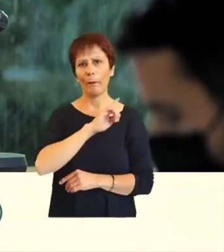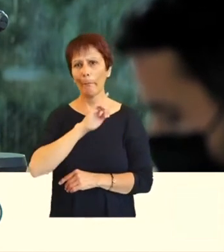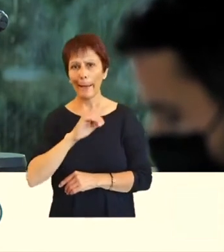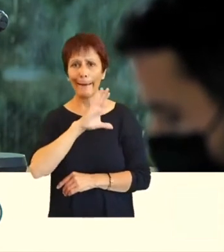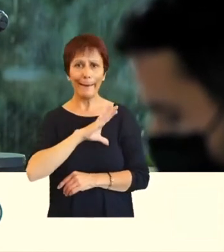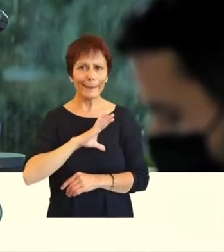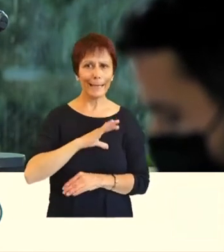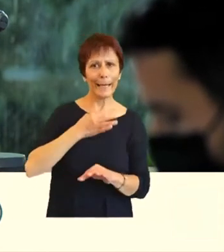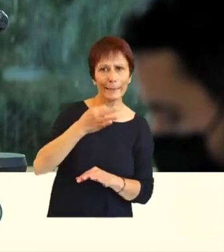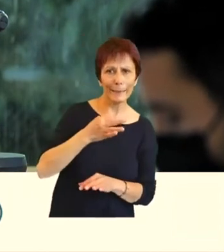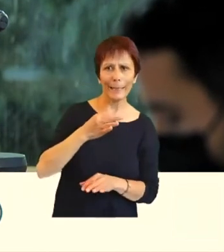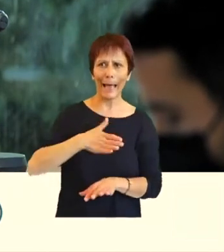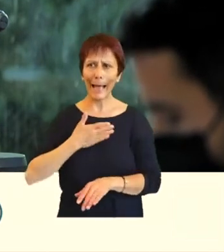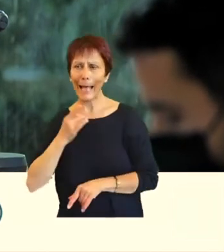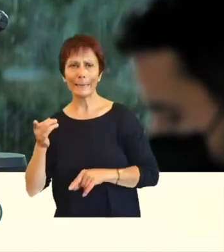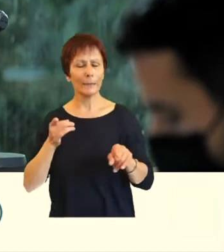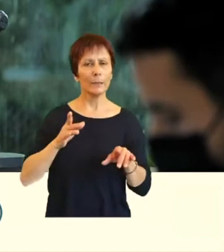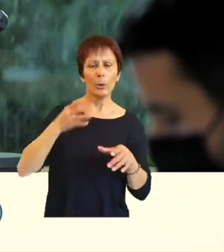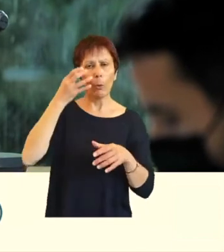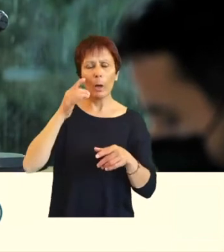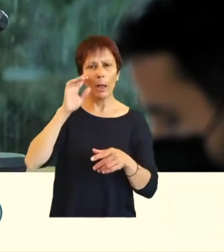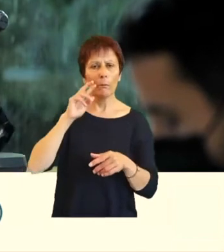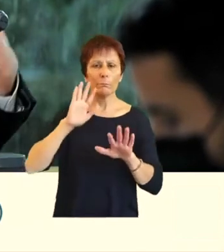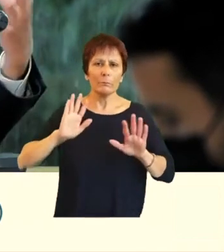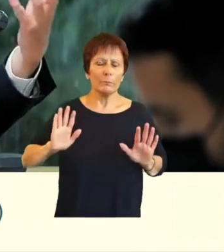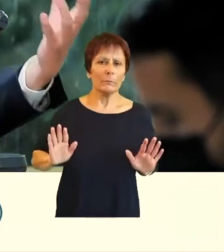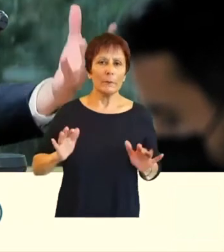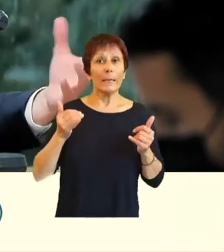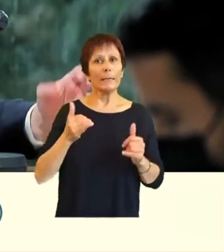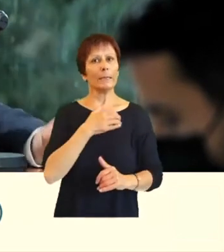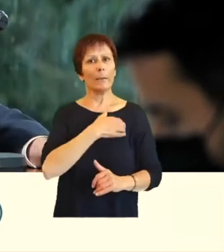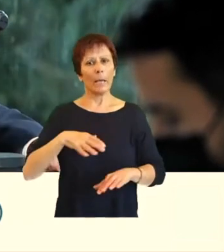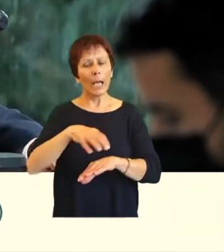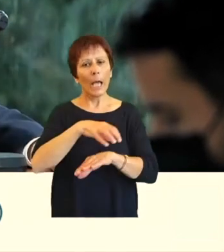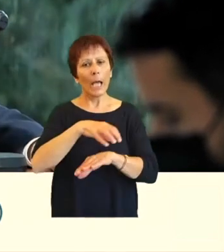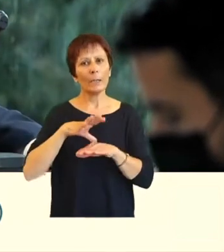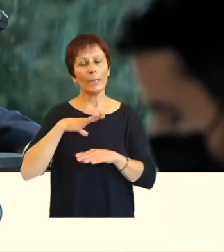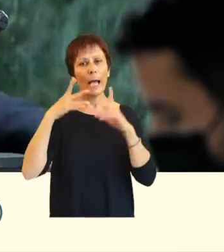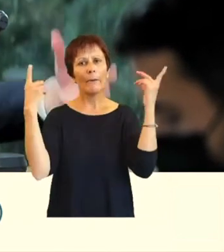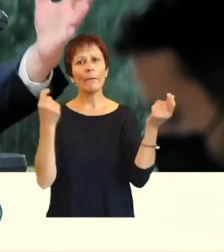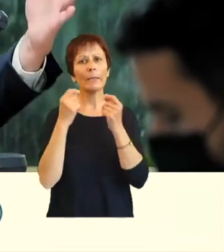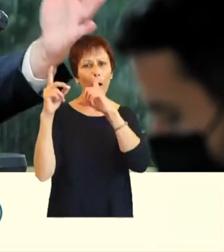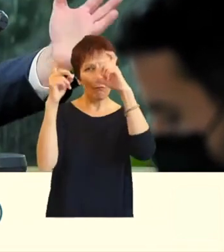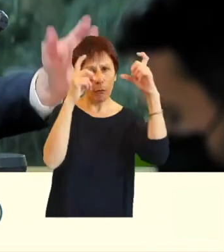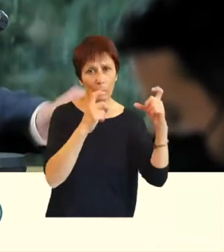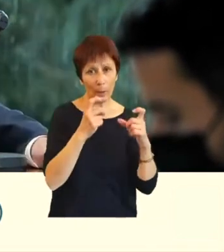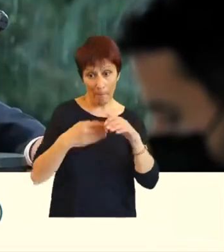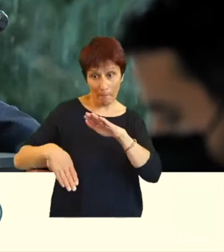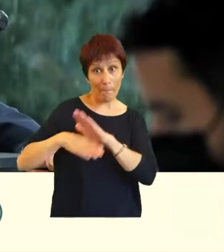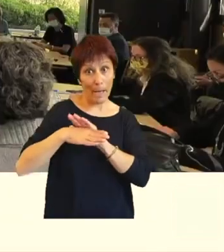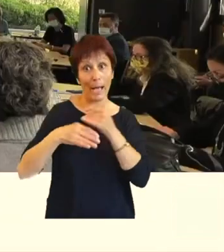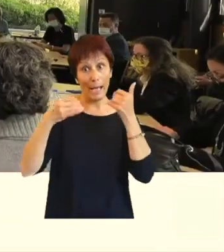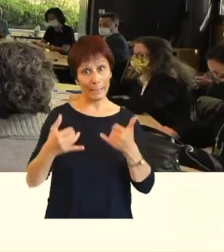de laisser croire un certain nombre de choses. Dans cette mairie d'arrondissement, nous avons le festival de photographie que nous avons initié avec